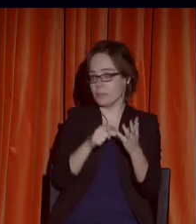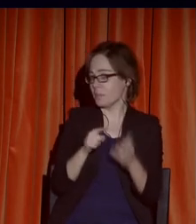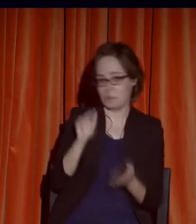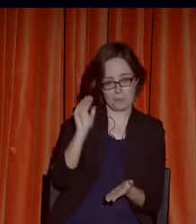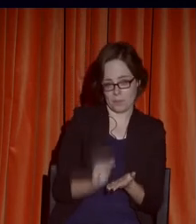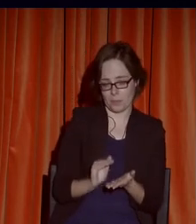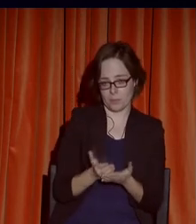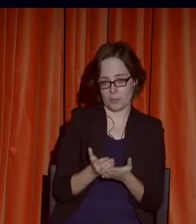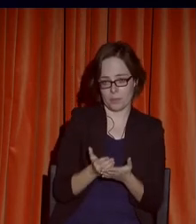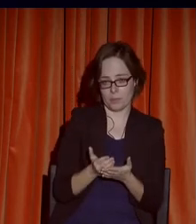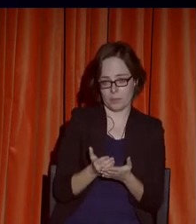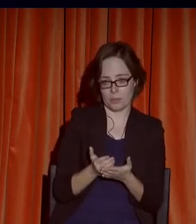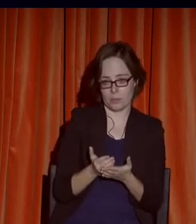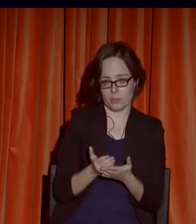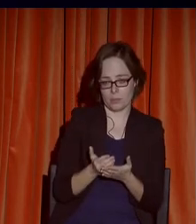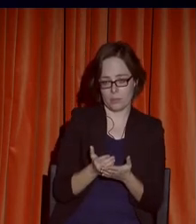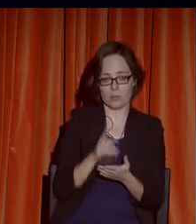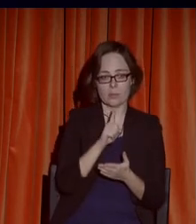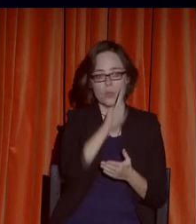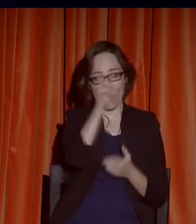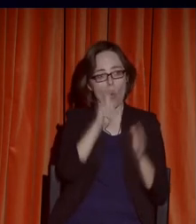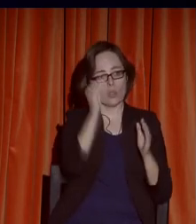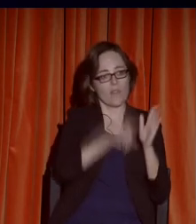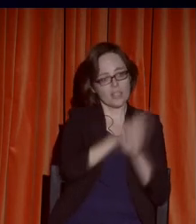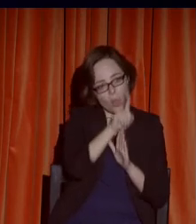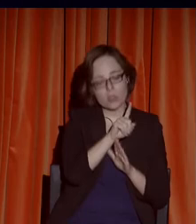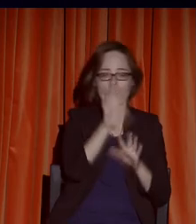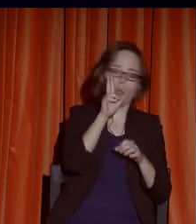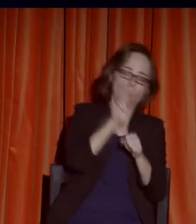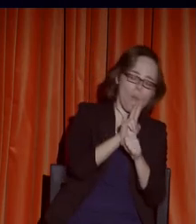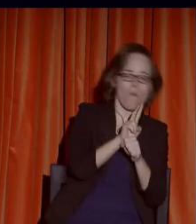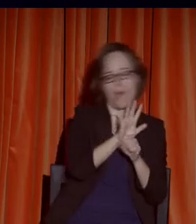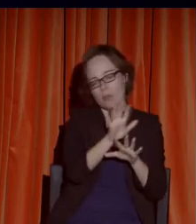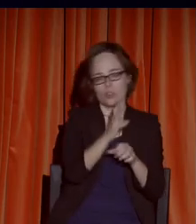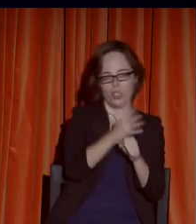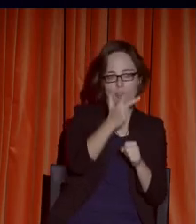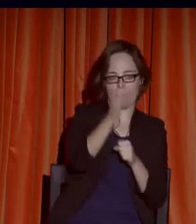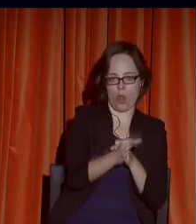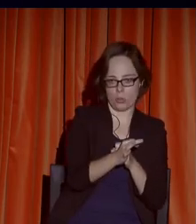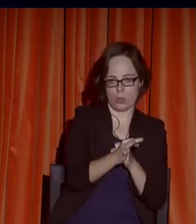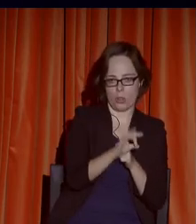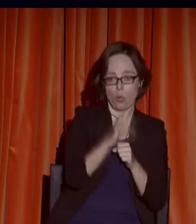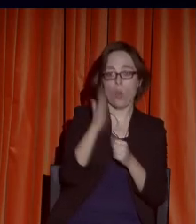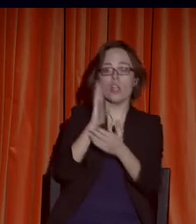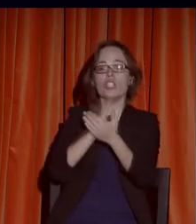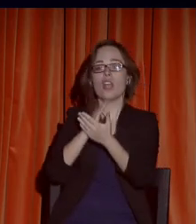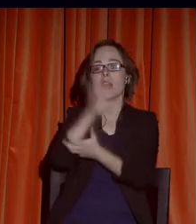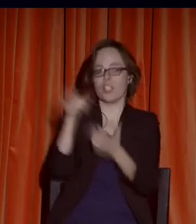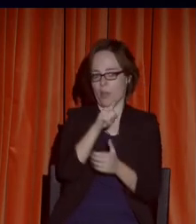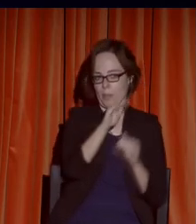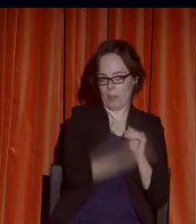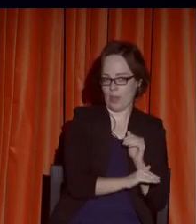public określa swoje zaufanie na poziomie 43%, czyli niżej niż średnia